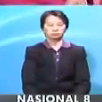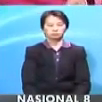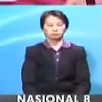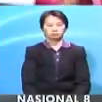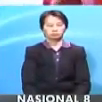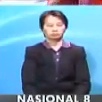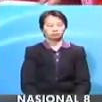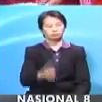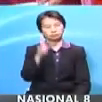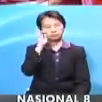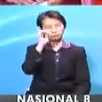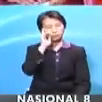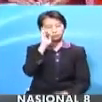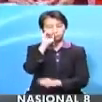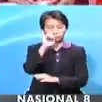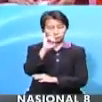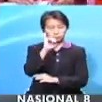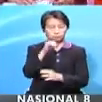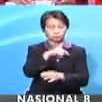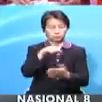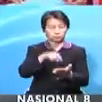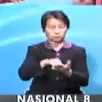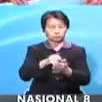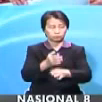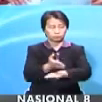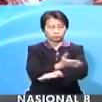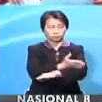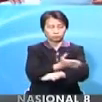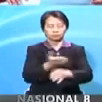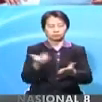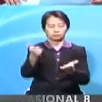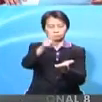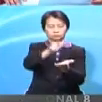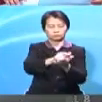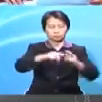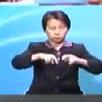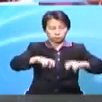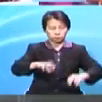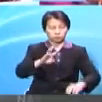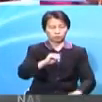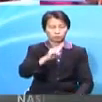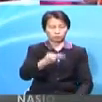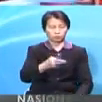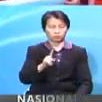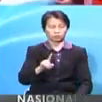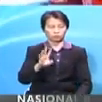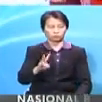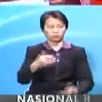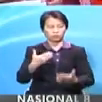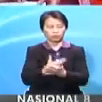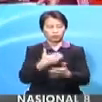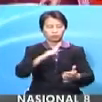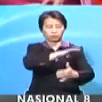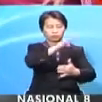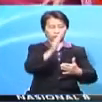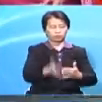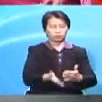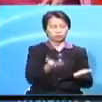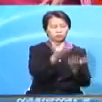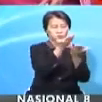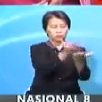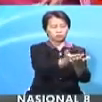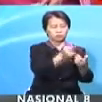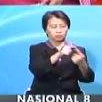seperti yang dijanjikan ini perkembangan terkini tentang laporan siasatan MX 17 yang baru selesai dibentangkan kepada